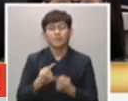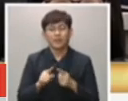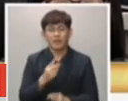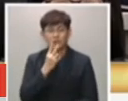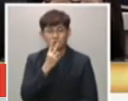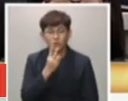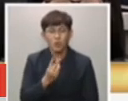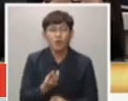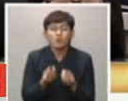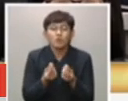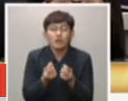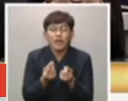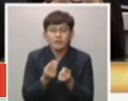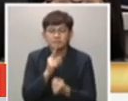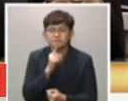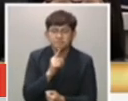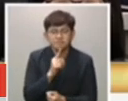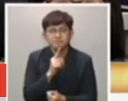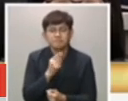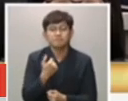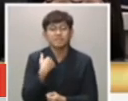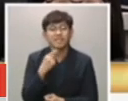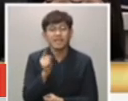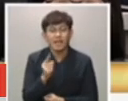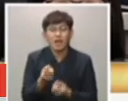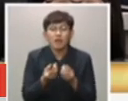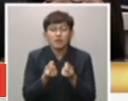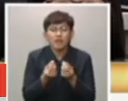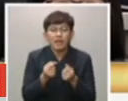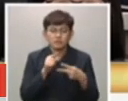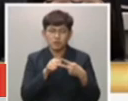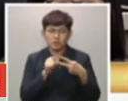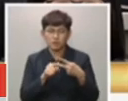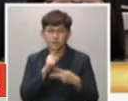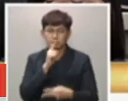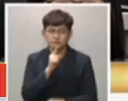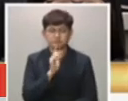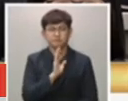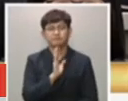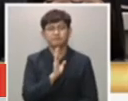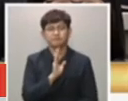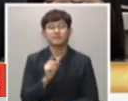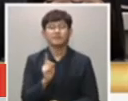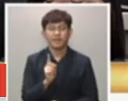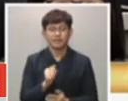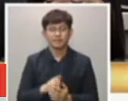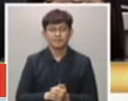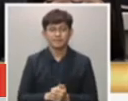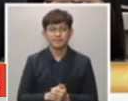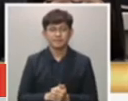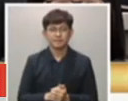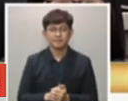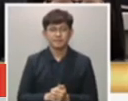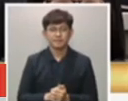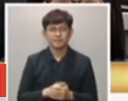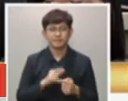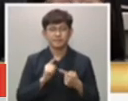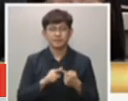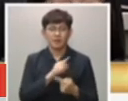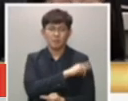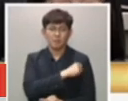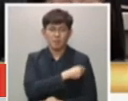มาพูดเขาบอกมีตัวเลขอยู่2ตัวเลขครับที่อย่าเถียงครับ1คือผลตรวจของหมอ